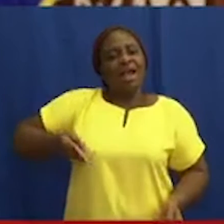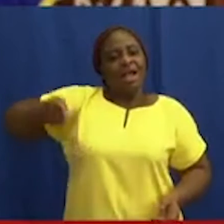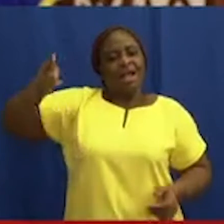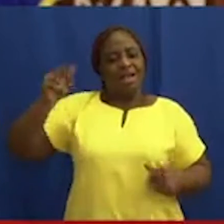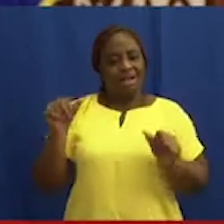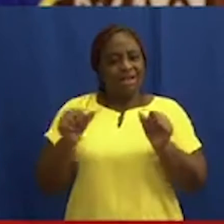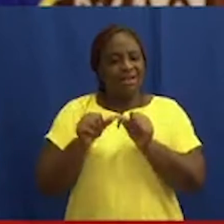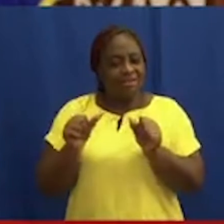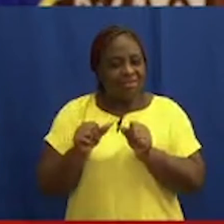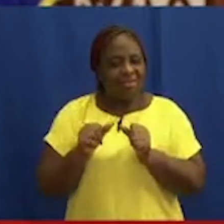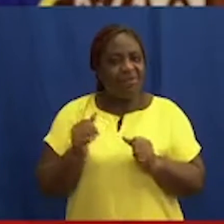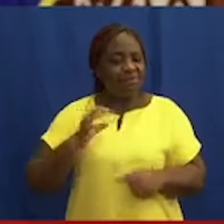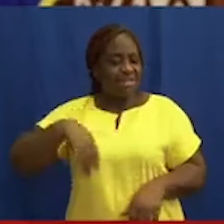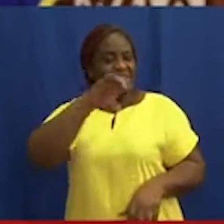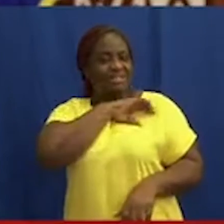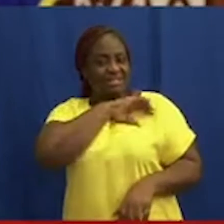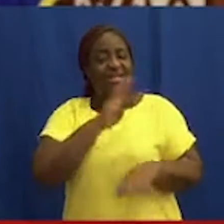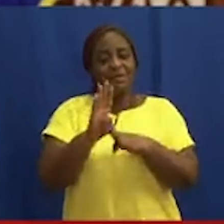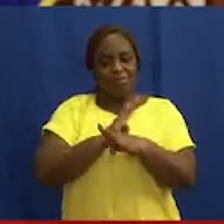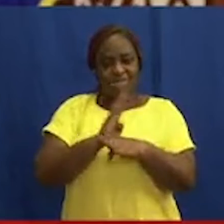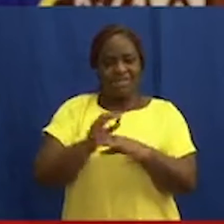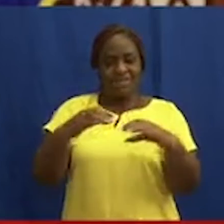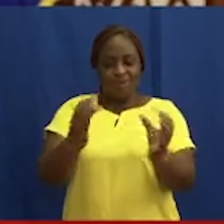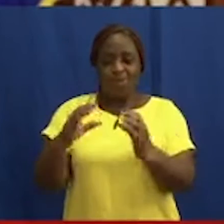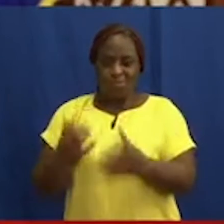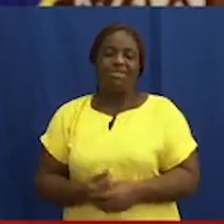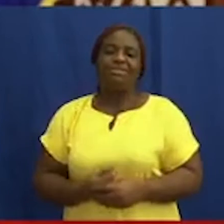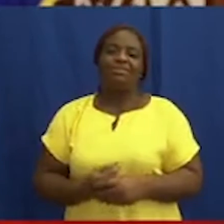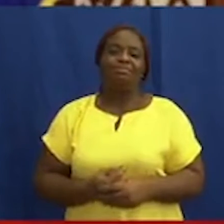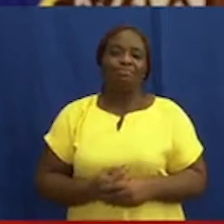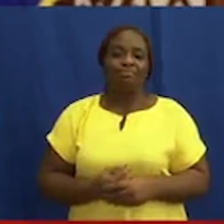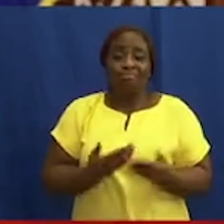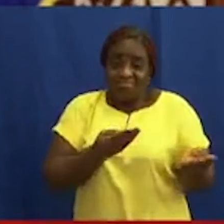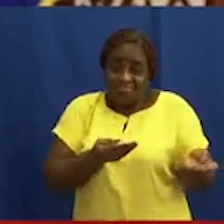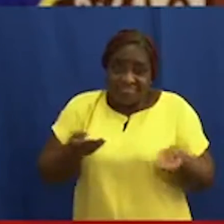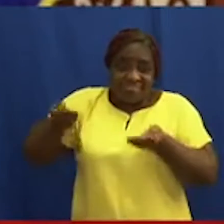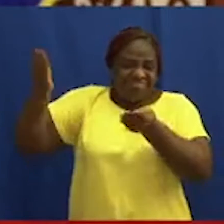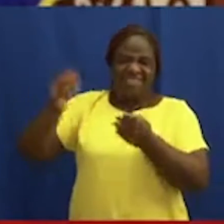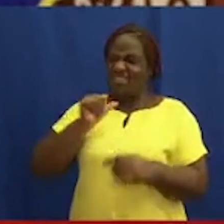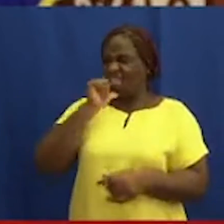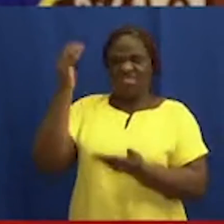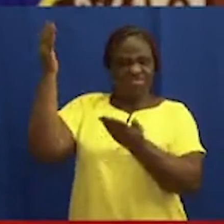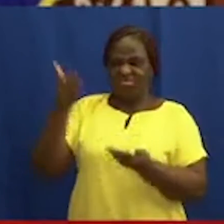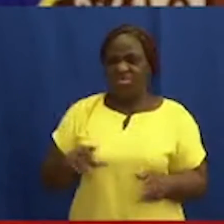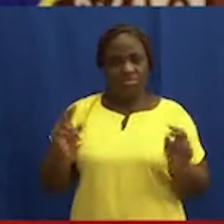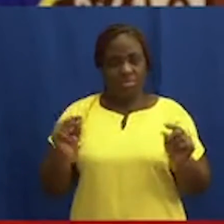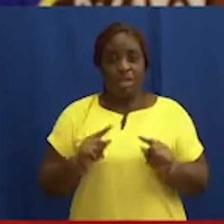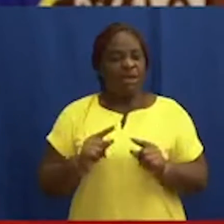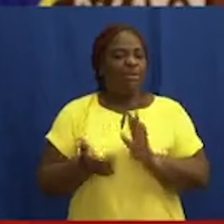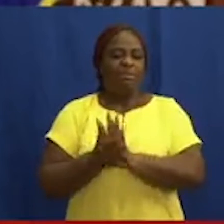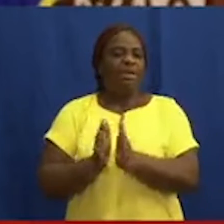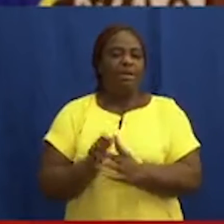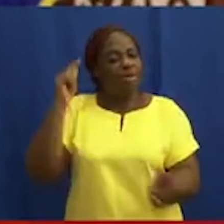CD watan kande a Ankara. Wannan abin ya kawo matsala matuka. Kowanne mu zai iya bada